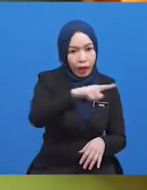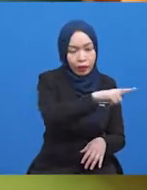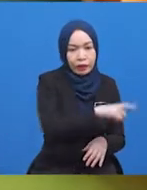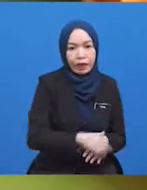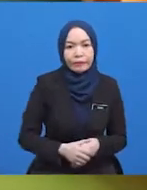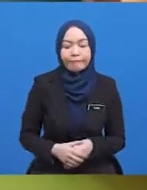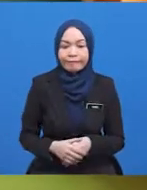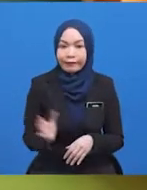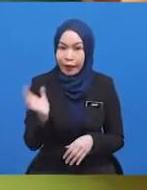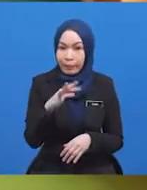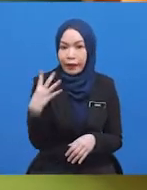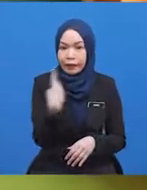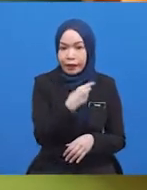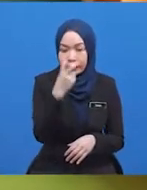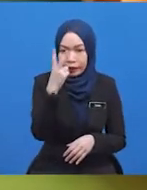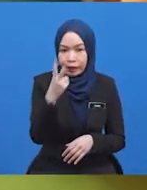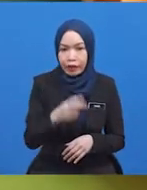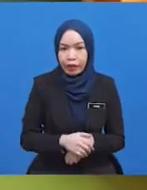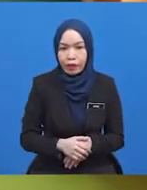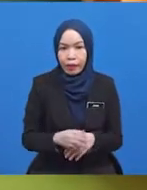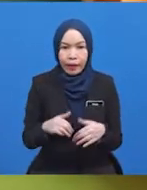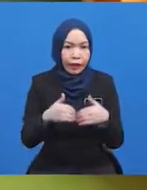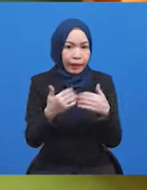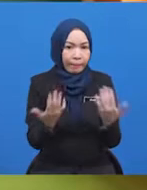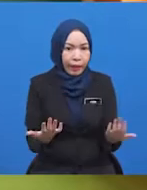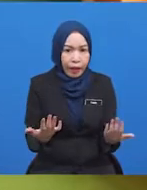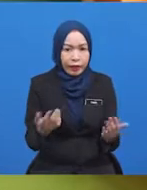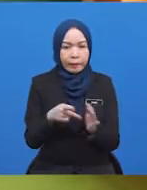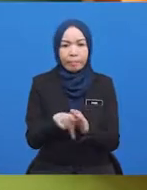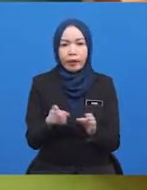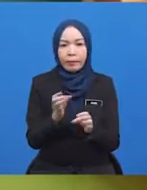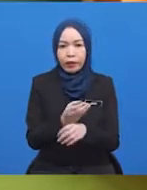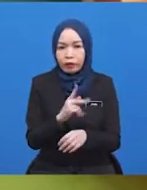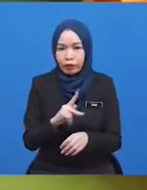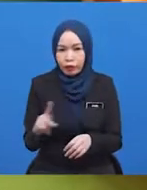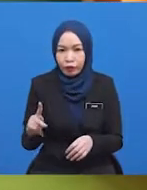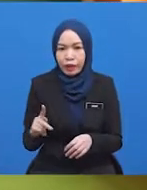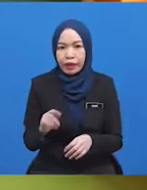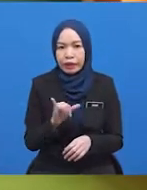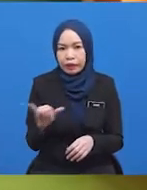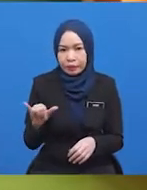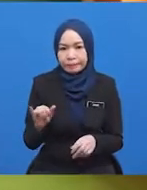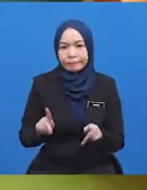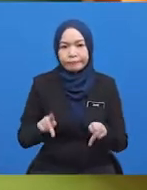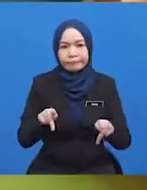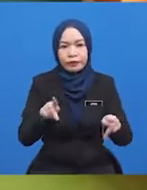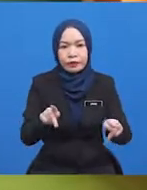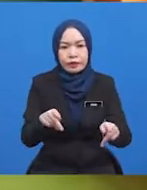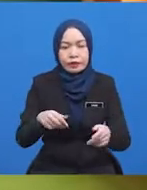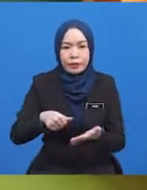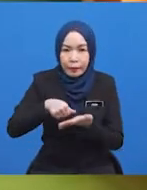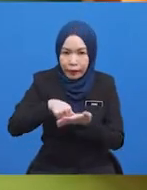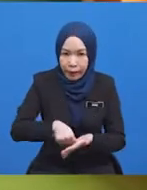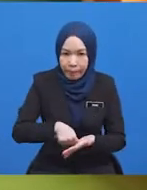kita lihat secara terperinci proses pembentukan batuan enapan yang terdiri daripada proses